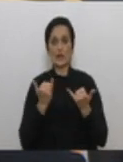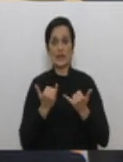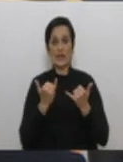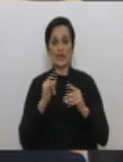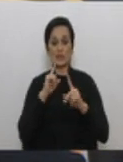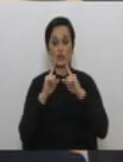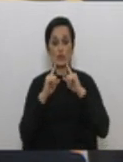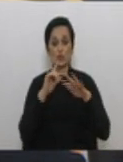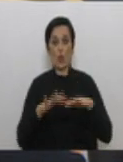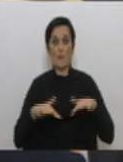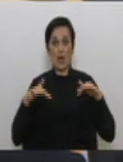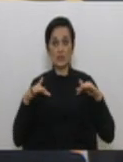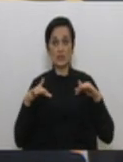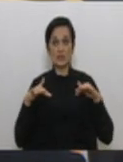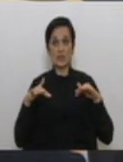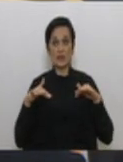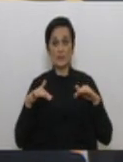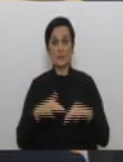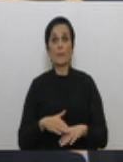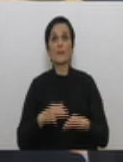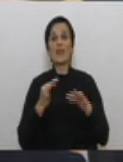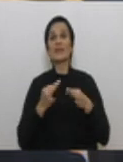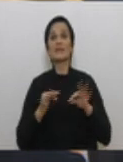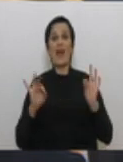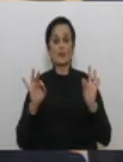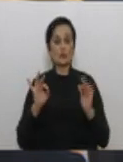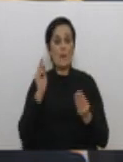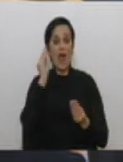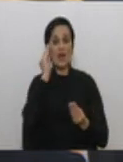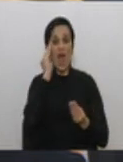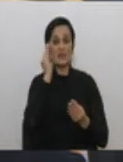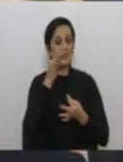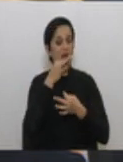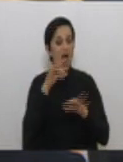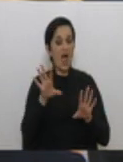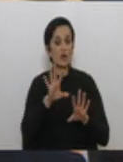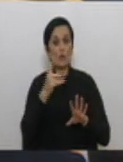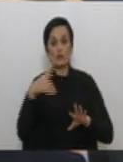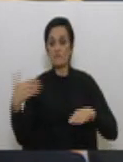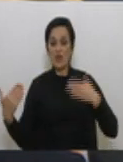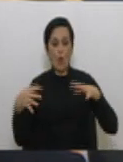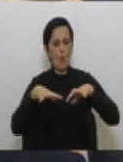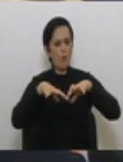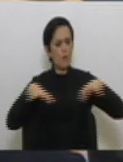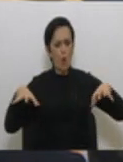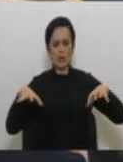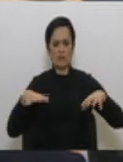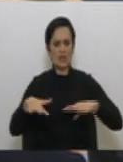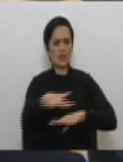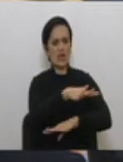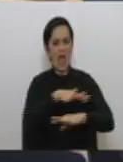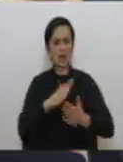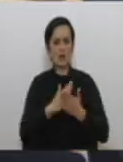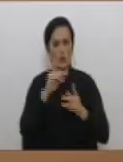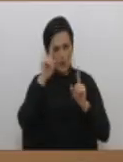stomaze. Radgan, tavisupali azri, armosons, arcent hares, polarizebulia, zalian garemo, mai uitot